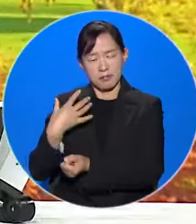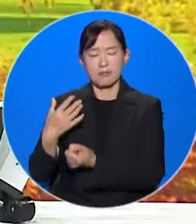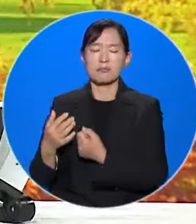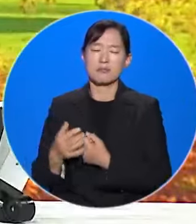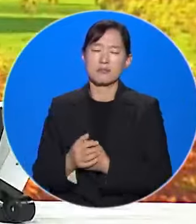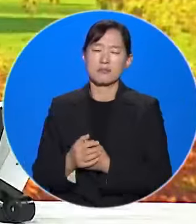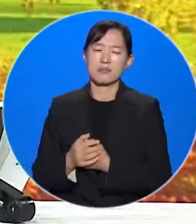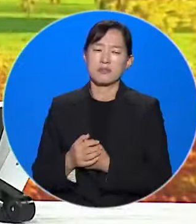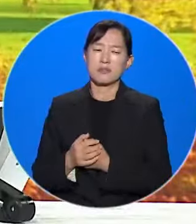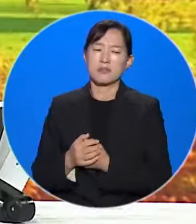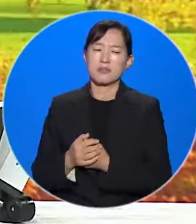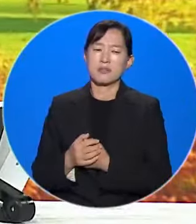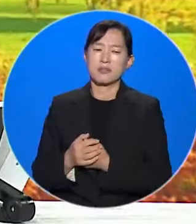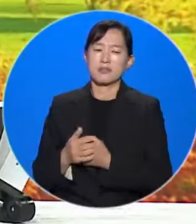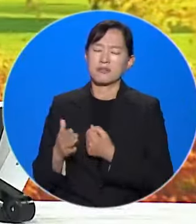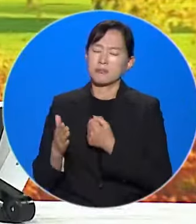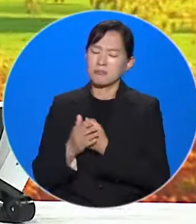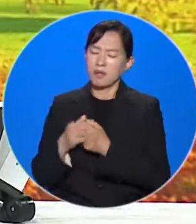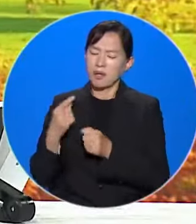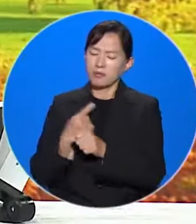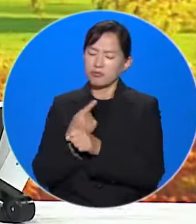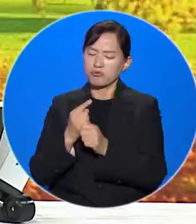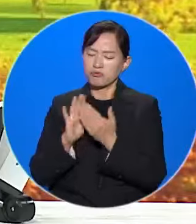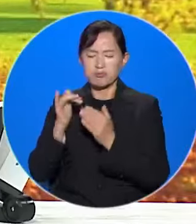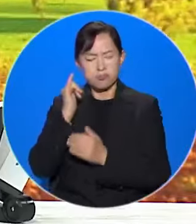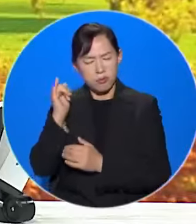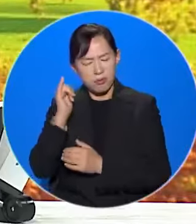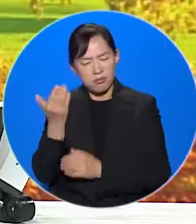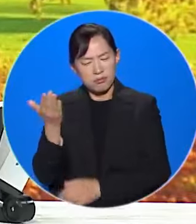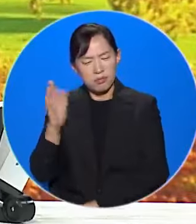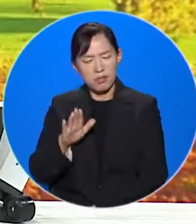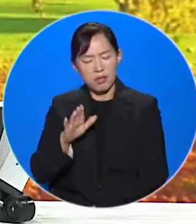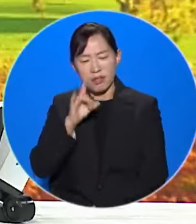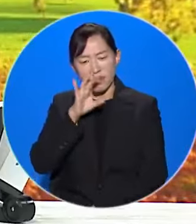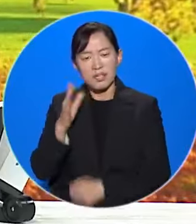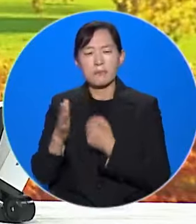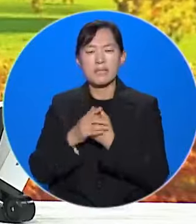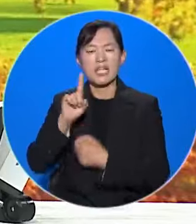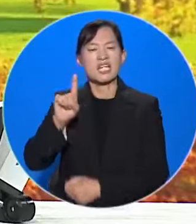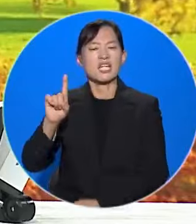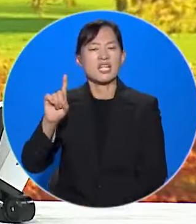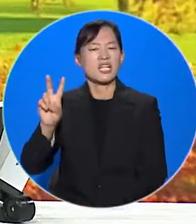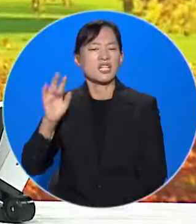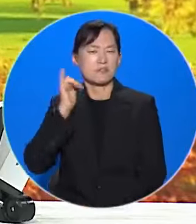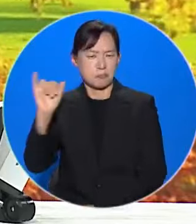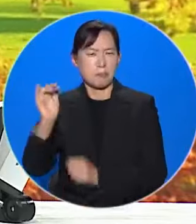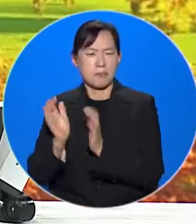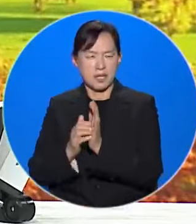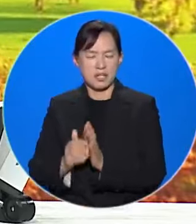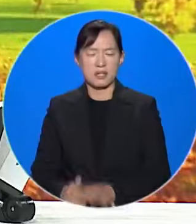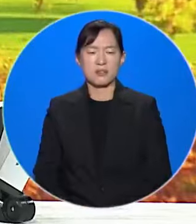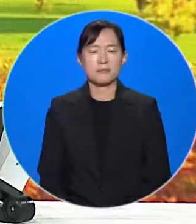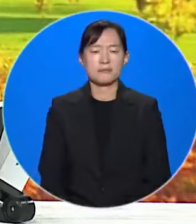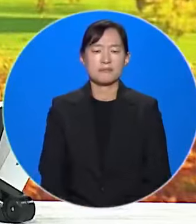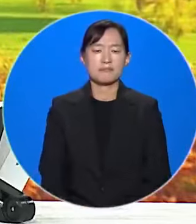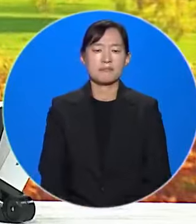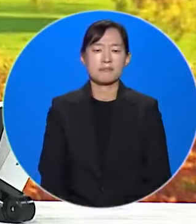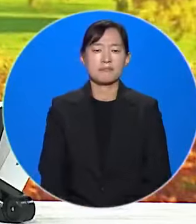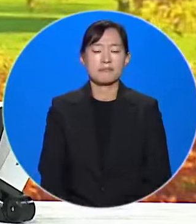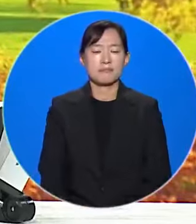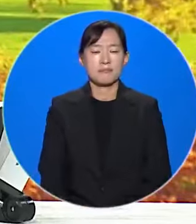네, 한 시간 후에 전화하니까 안 받아가지고 아. 112로 신고를 했어요. 아이고, 그러셨군요. 네, 네.